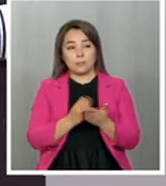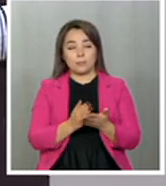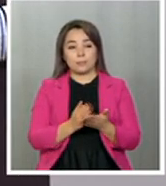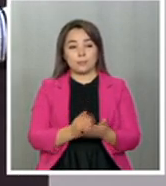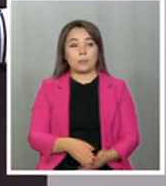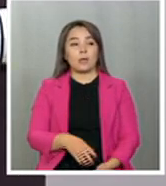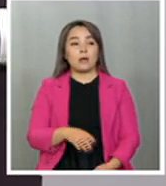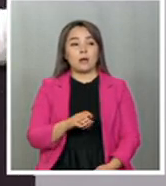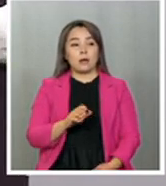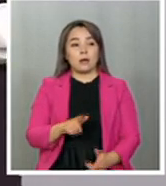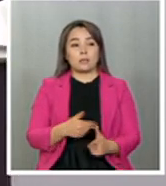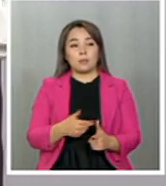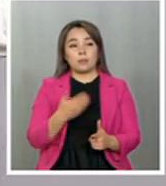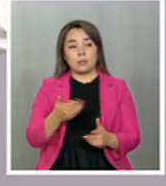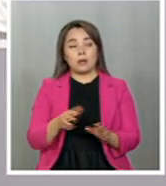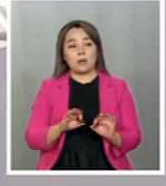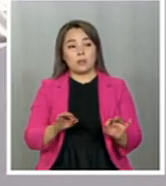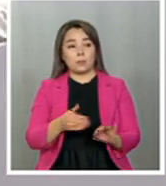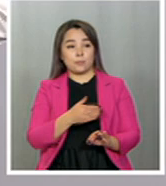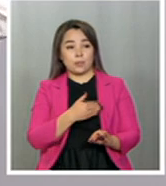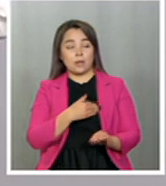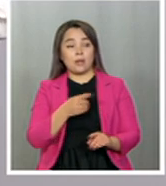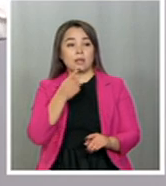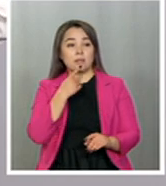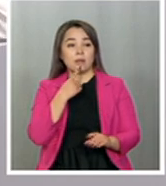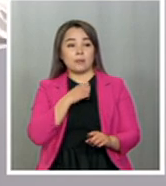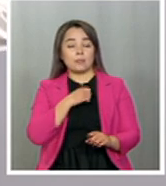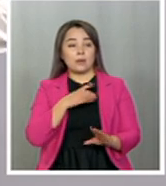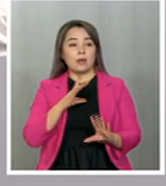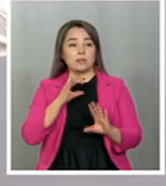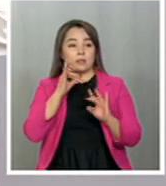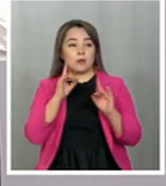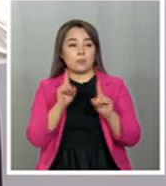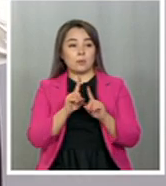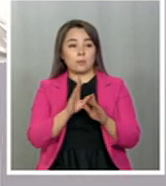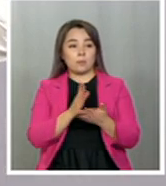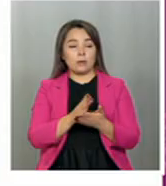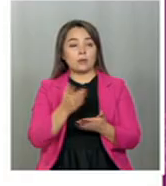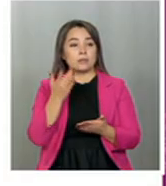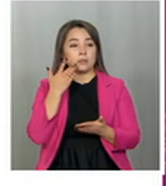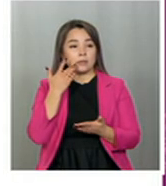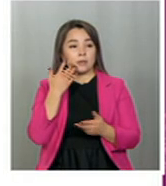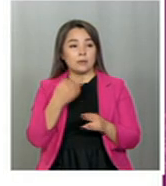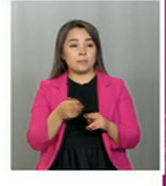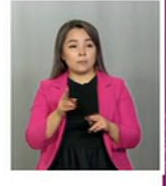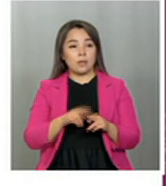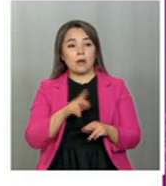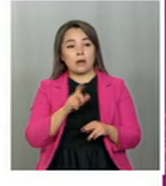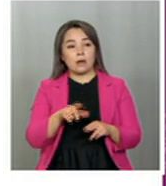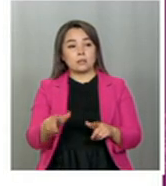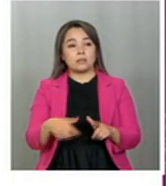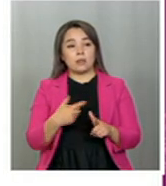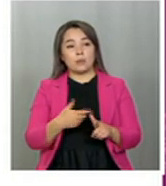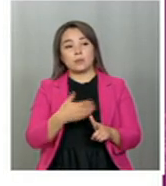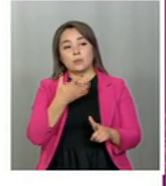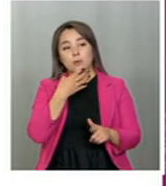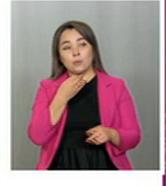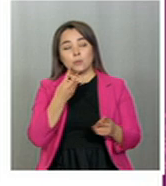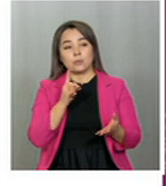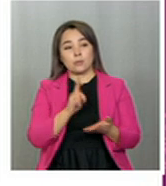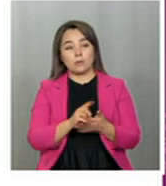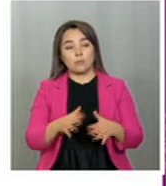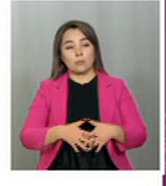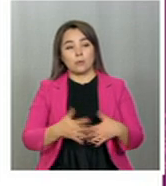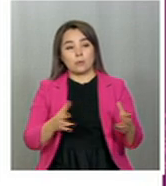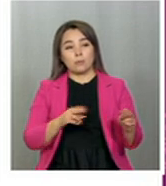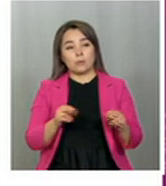оқиық. Атымды айта бастасам, тілім таңдайыма жабысып қалғандай болады да тұрады. Адамның атының сүйкімді болуы да зор бақыт па